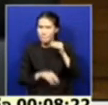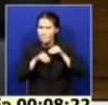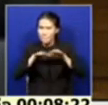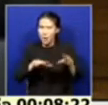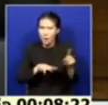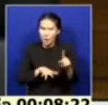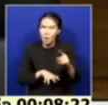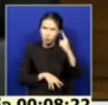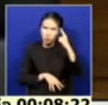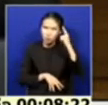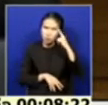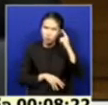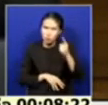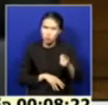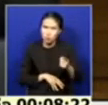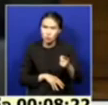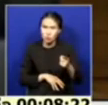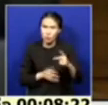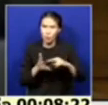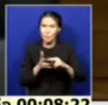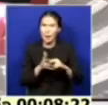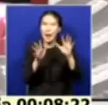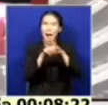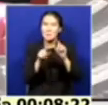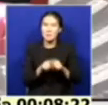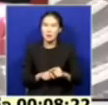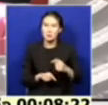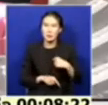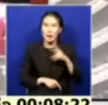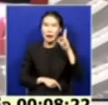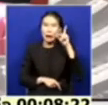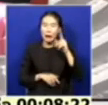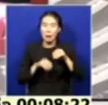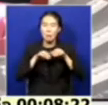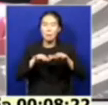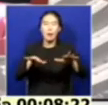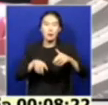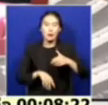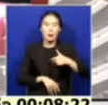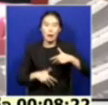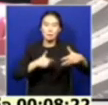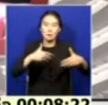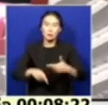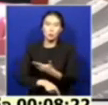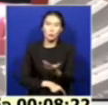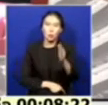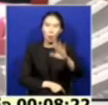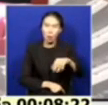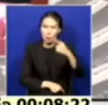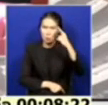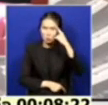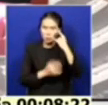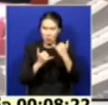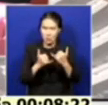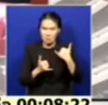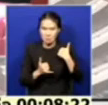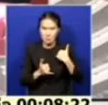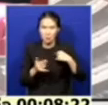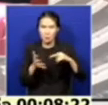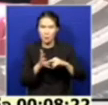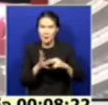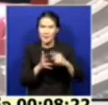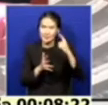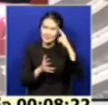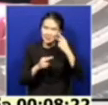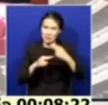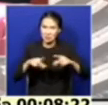สิทธิมนุษยชนก็ดีหรือ Amnesty International ก็ตามนะท่านก็คงเข้าใจนะครับว่ามาอย่างไร